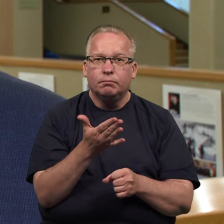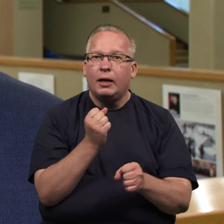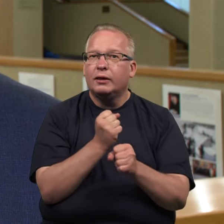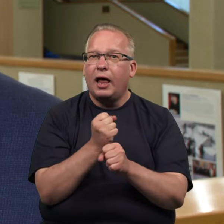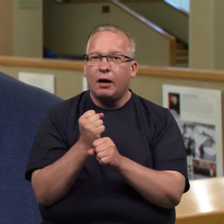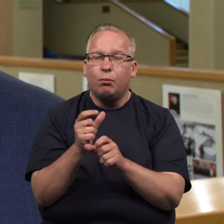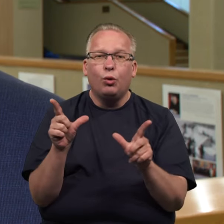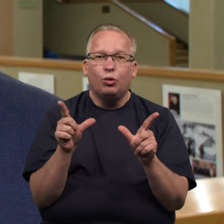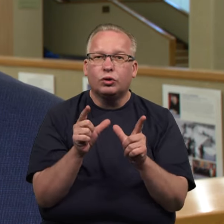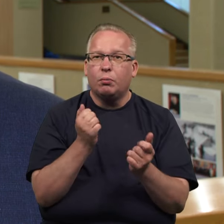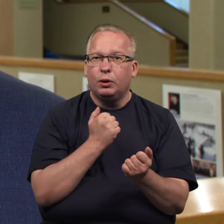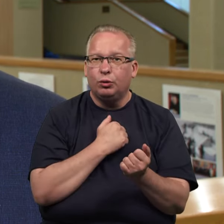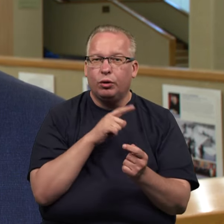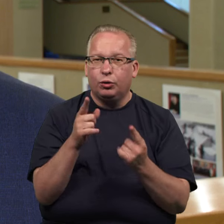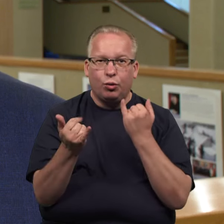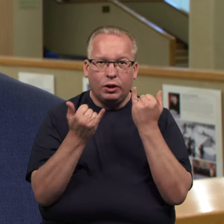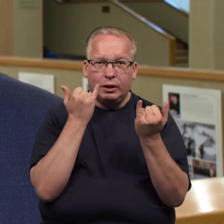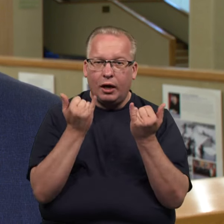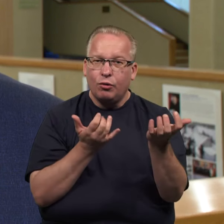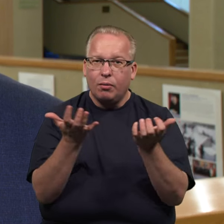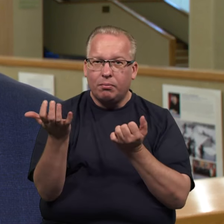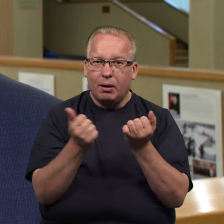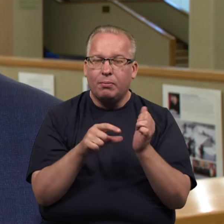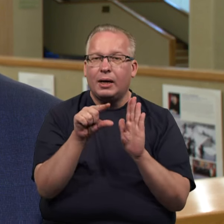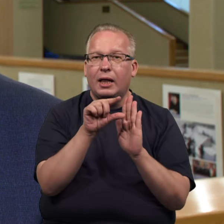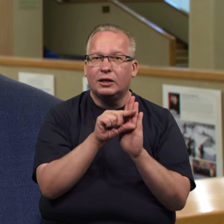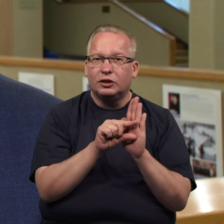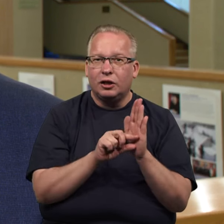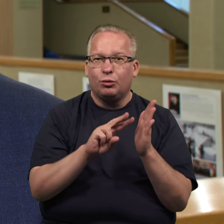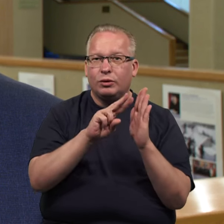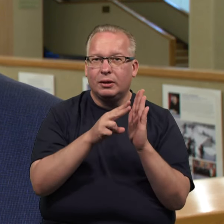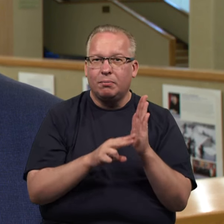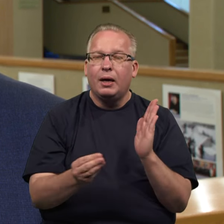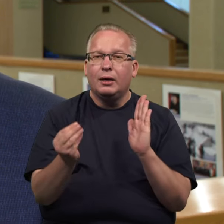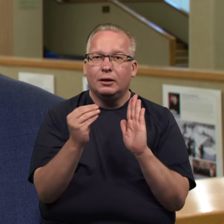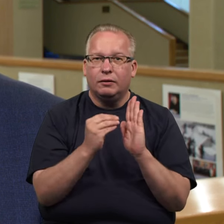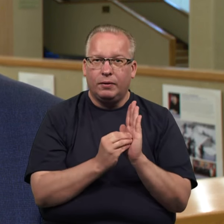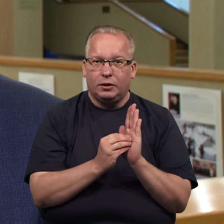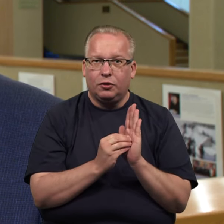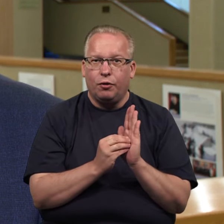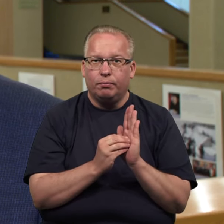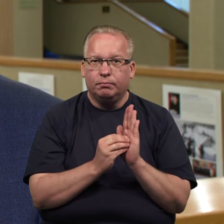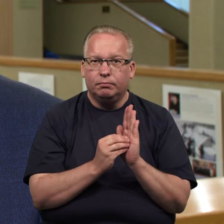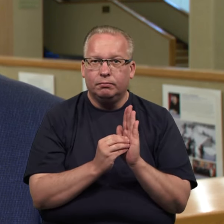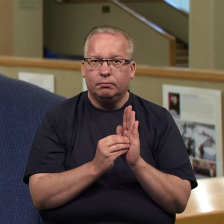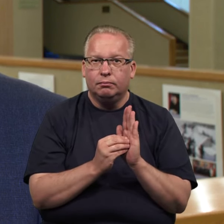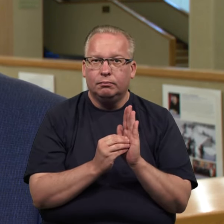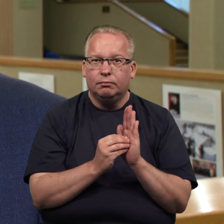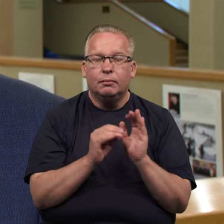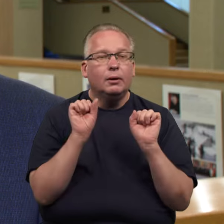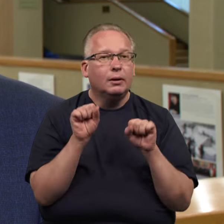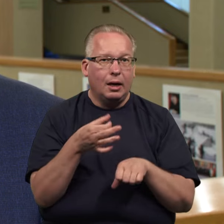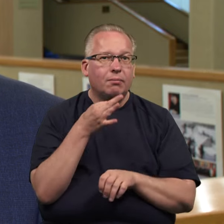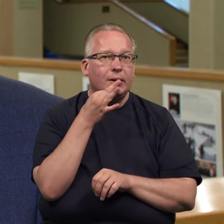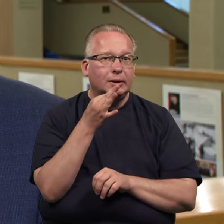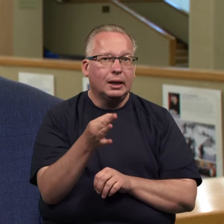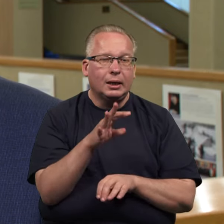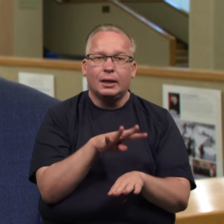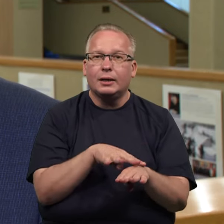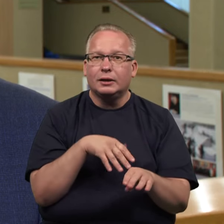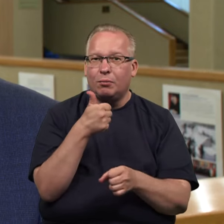Daug parsiveždavau tų idėjų, kai ką statutę mes pakeitėm ir įtvirtinom. Tai galima sakyti, kad tas